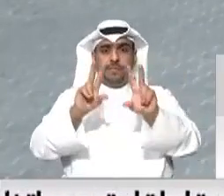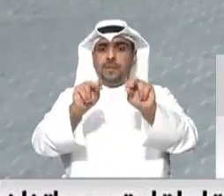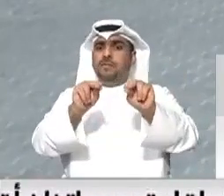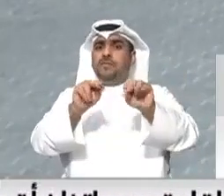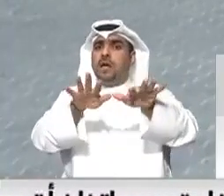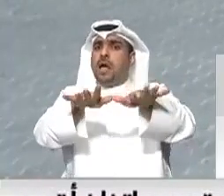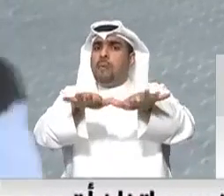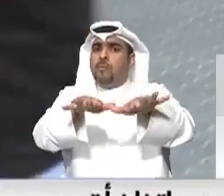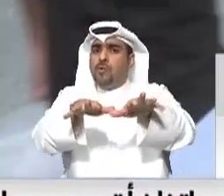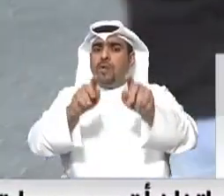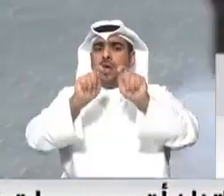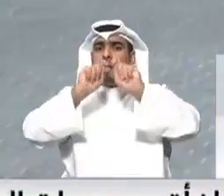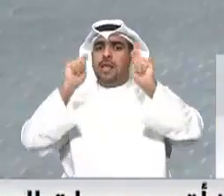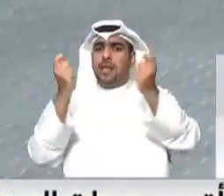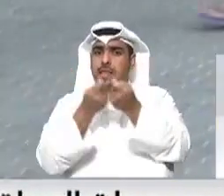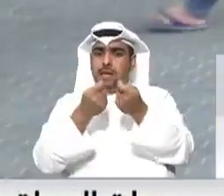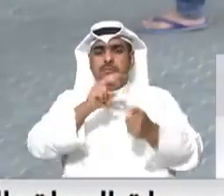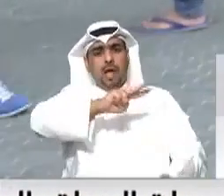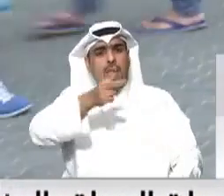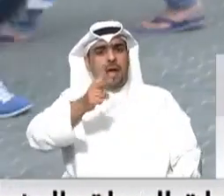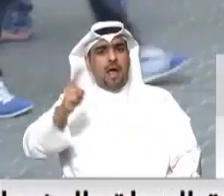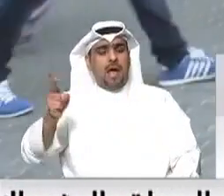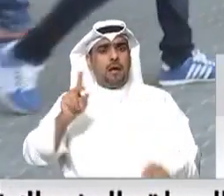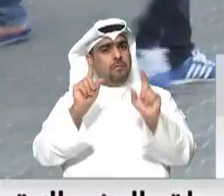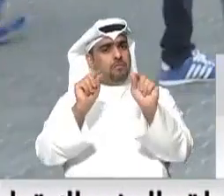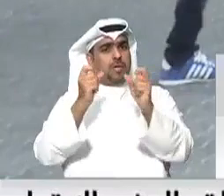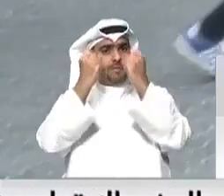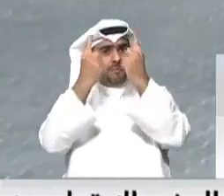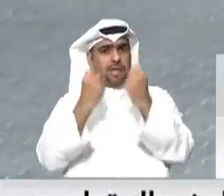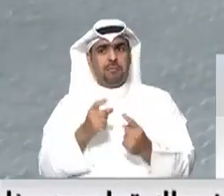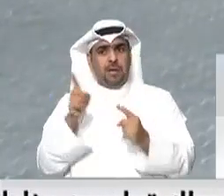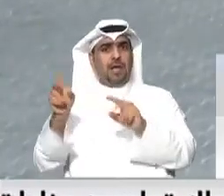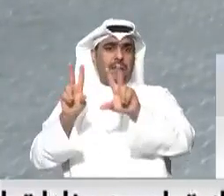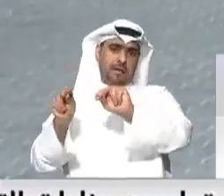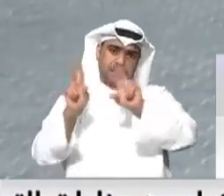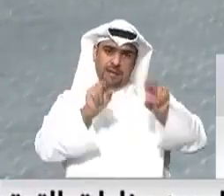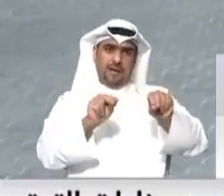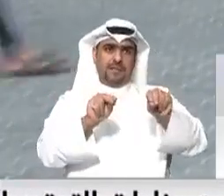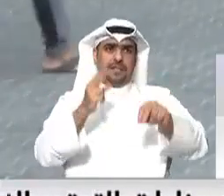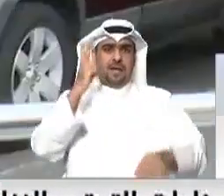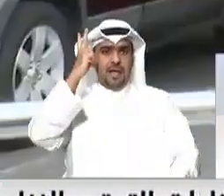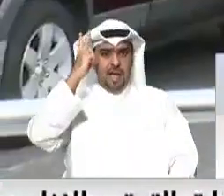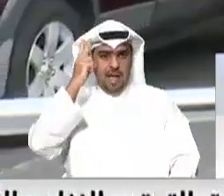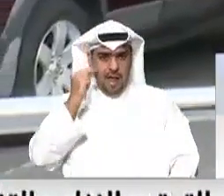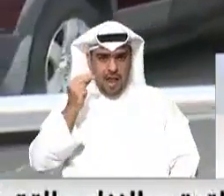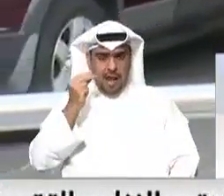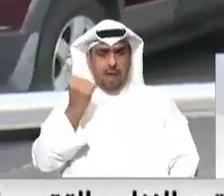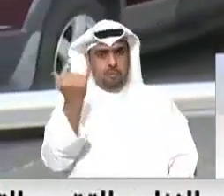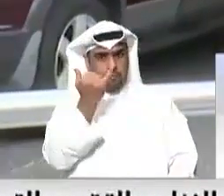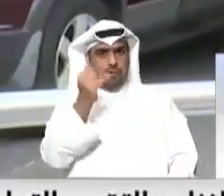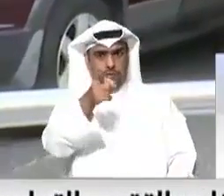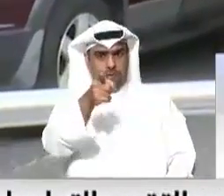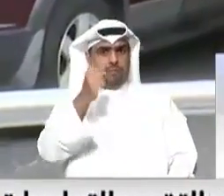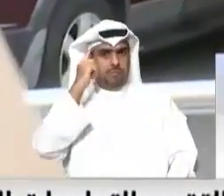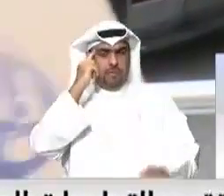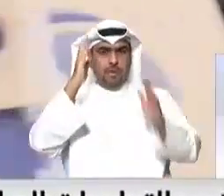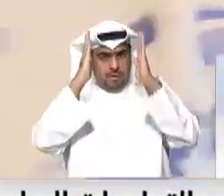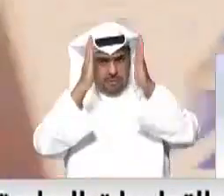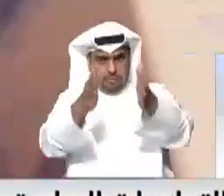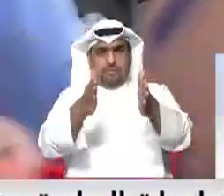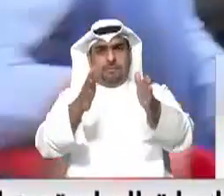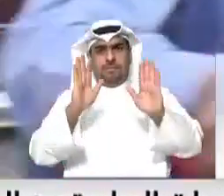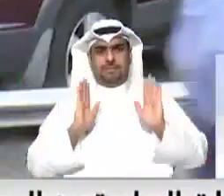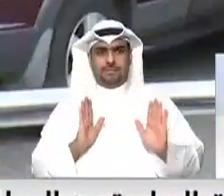الذكاء بالعكس هذا شيء متقدم نرجو طبعا الاهتمام فيه الان اتوقع ان في توجه كبير